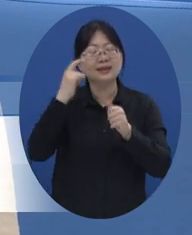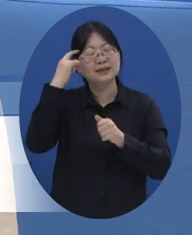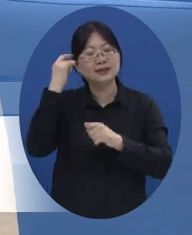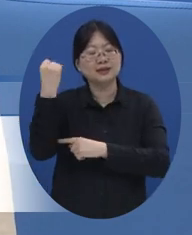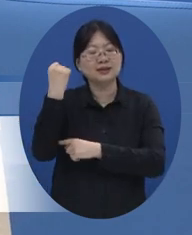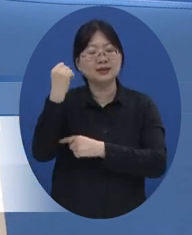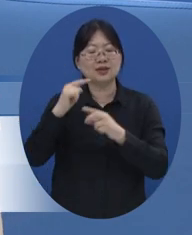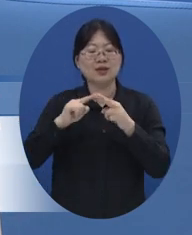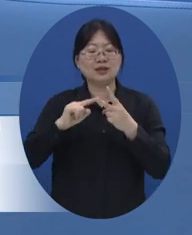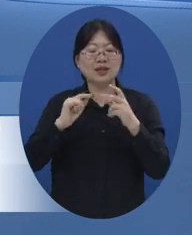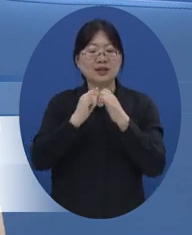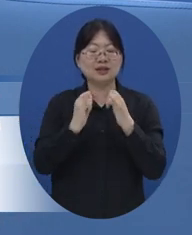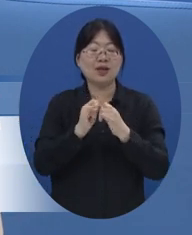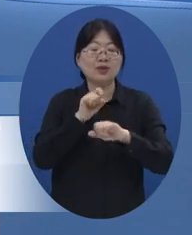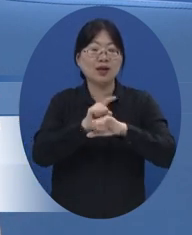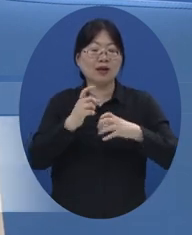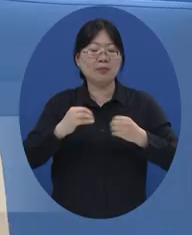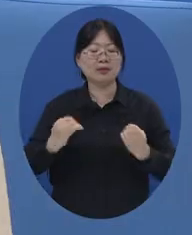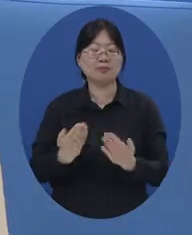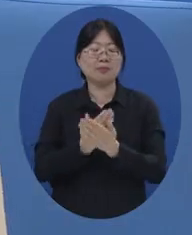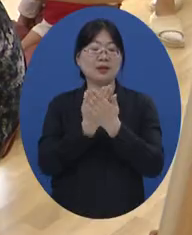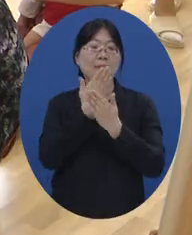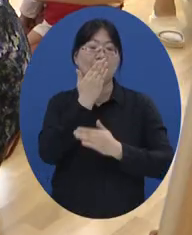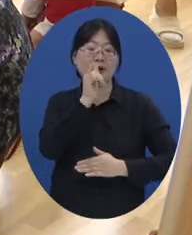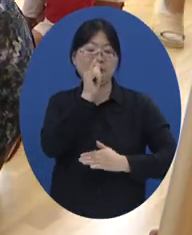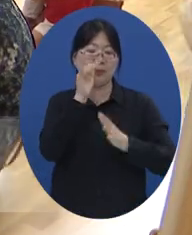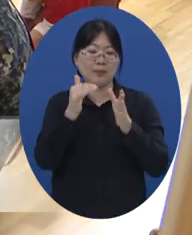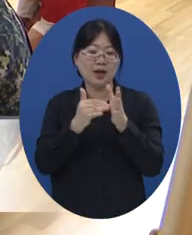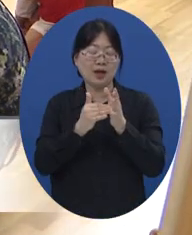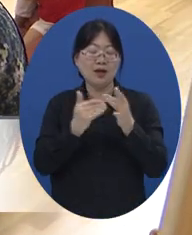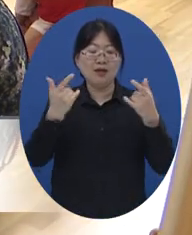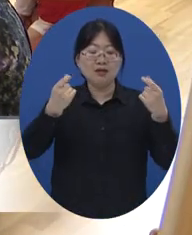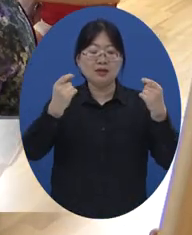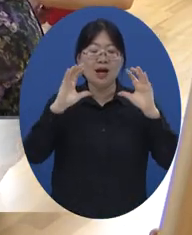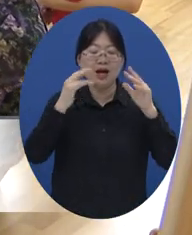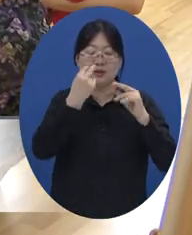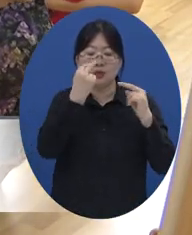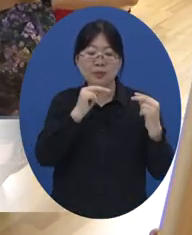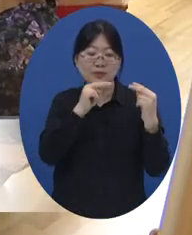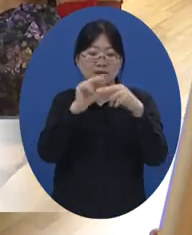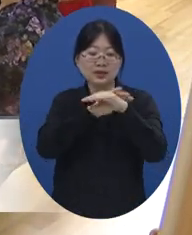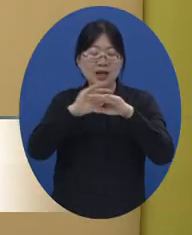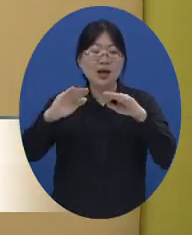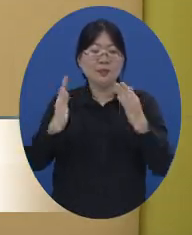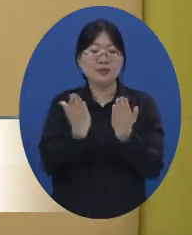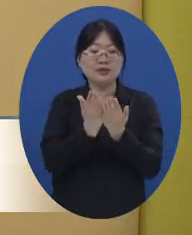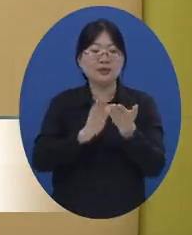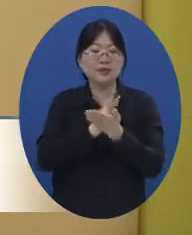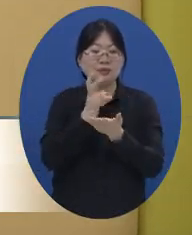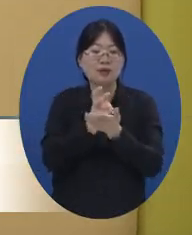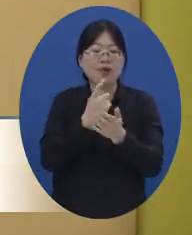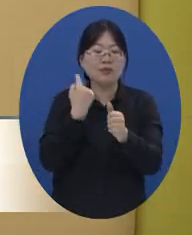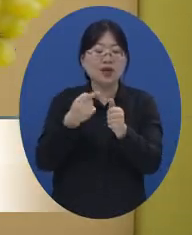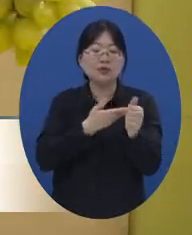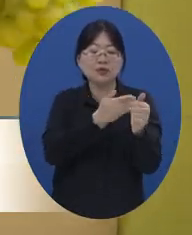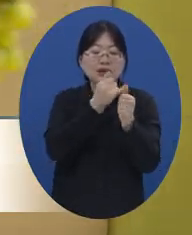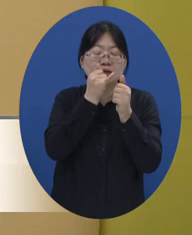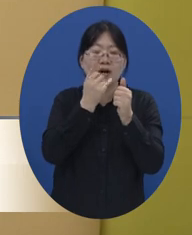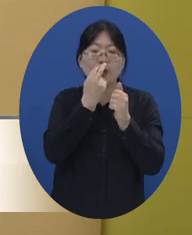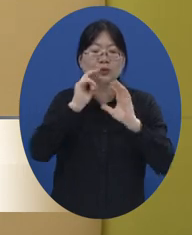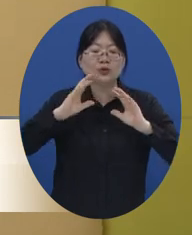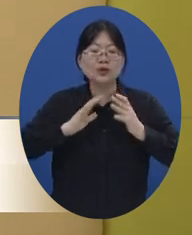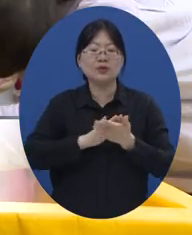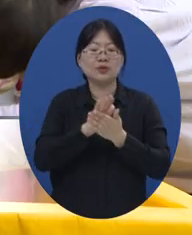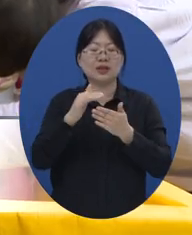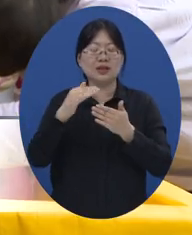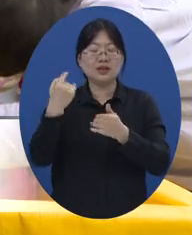인지 능력이나 뭐 사회성에도 많은 발달을 받고. 이처럼 아이 눈높이에 제대로 맞춘 놀이법을 알려주는 영유아